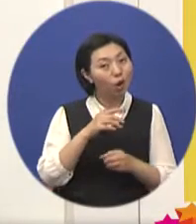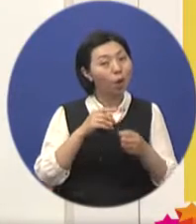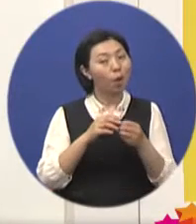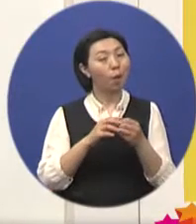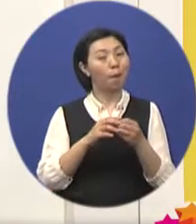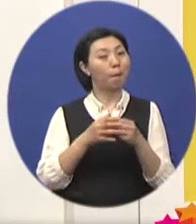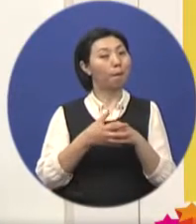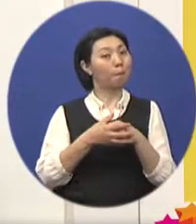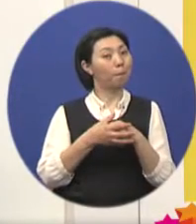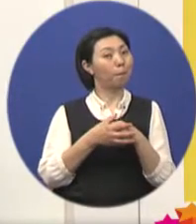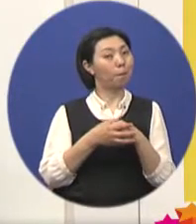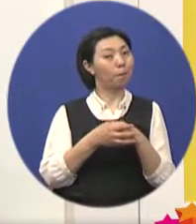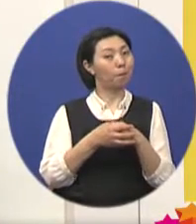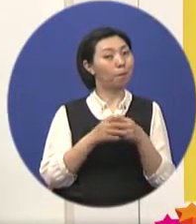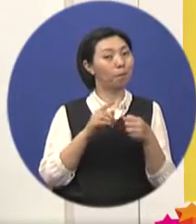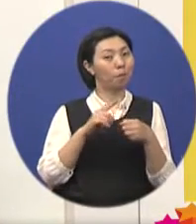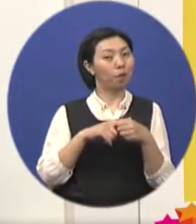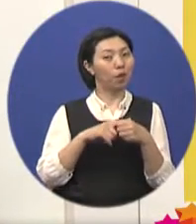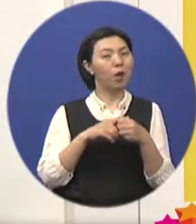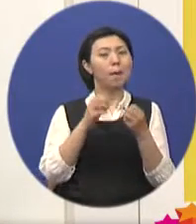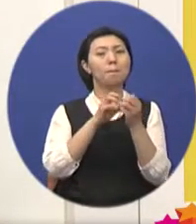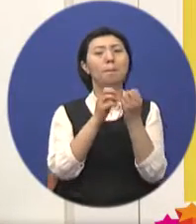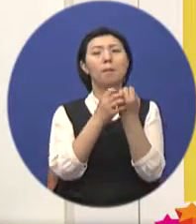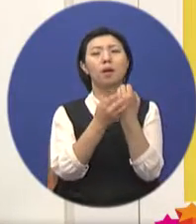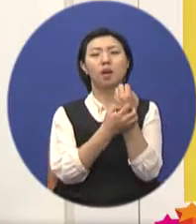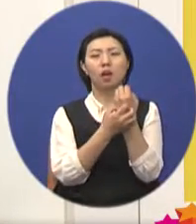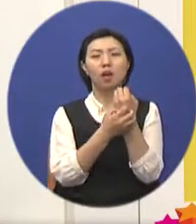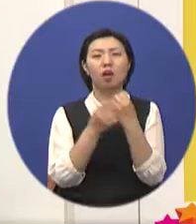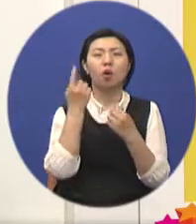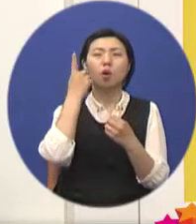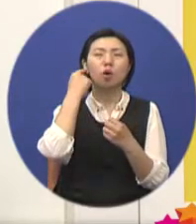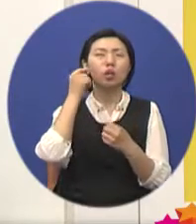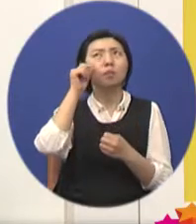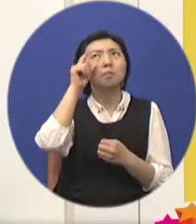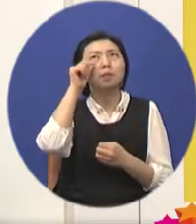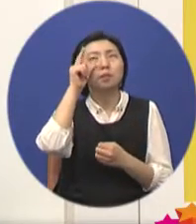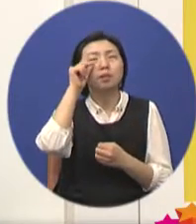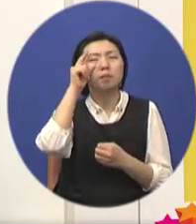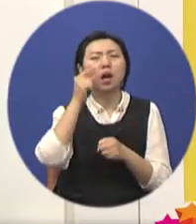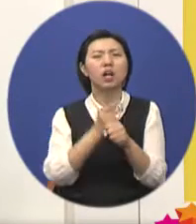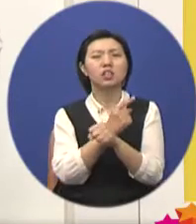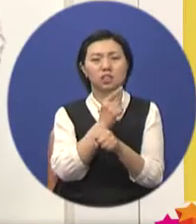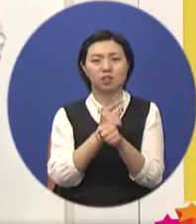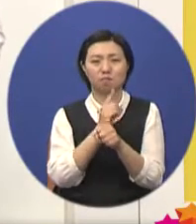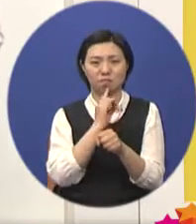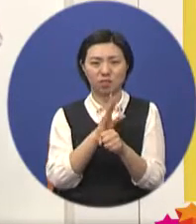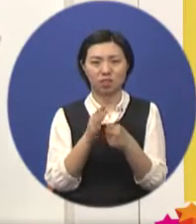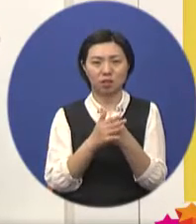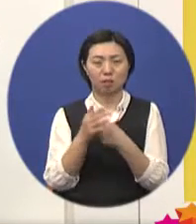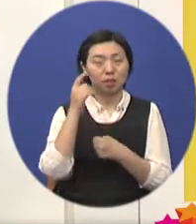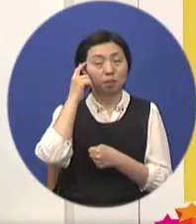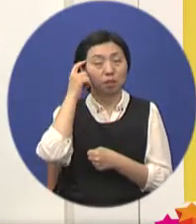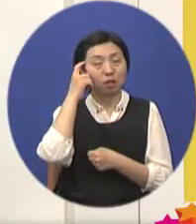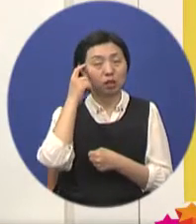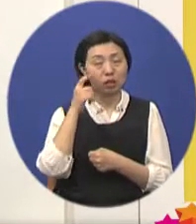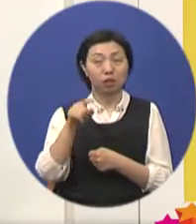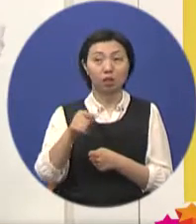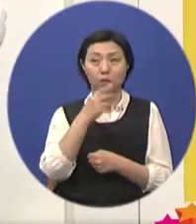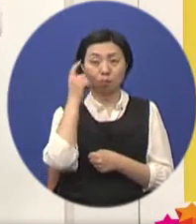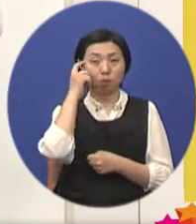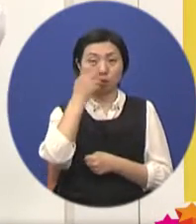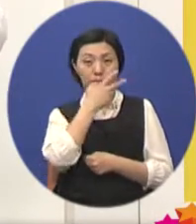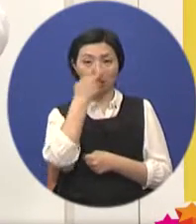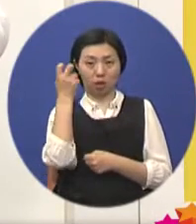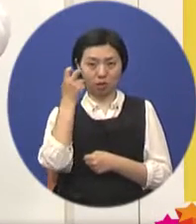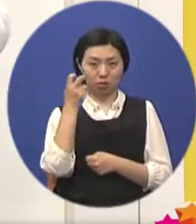아이고! 뱀가? 어떻게 하셨어요? 한 시간 밖에 앉았더니 머리가 야, 지금... 역시 우리 이효정 씨는 똑똑 박사시네. 생각